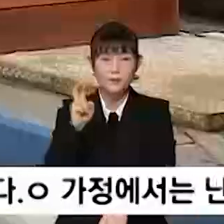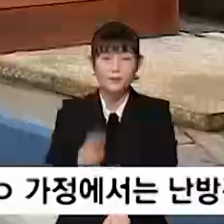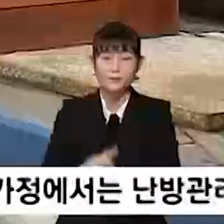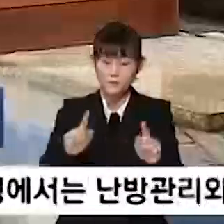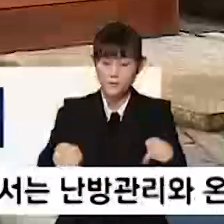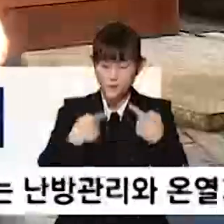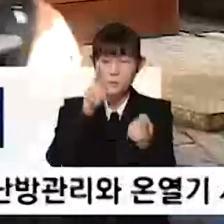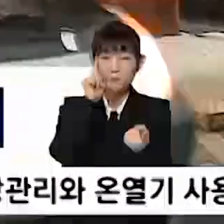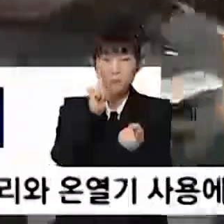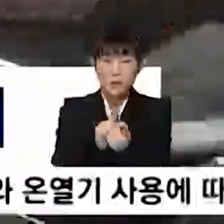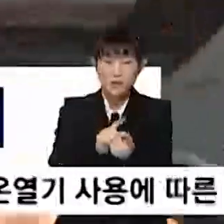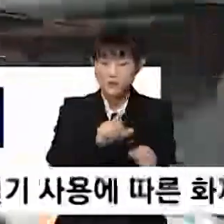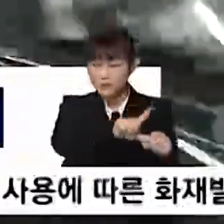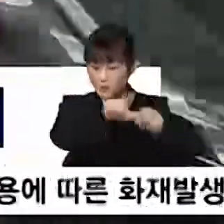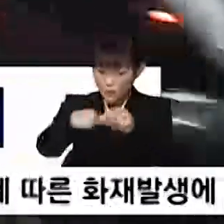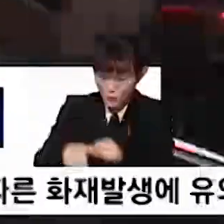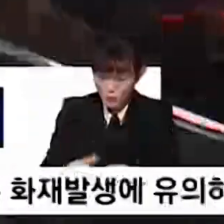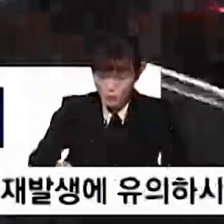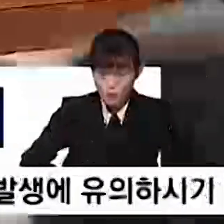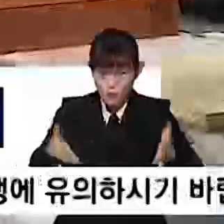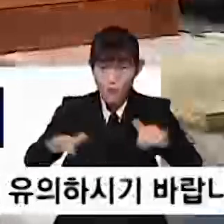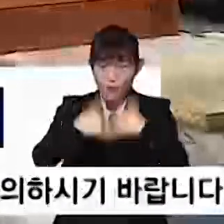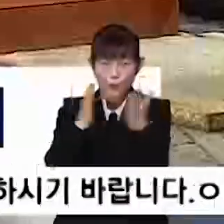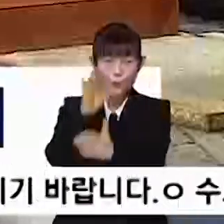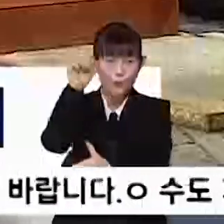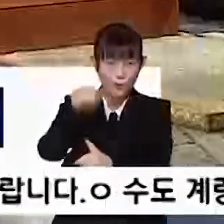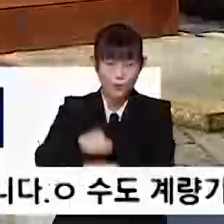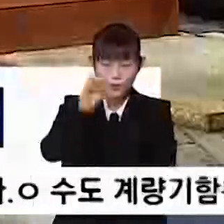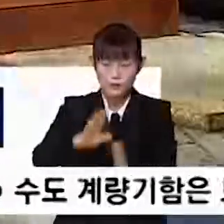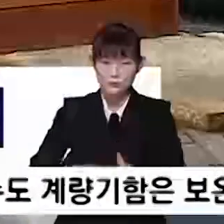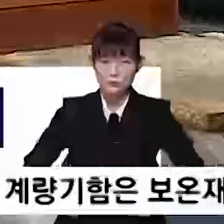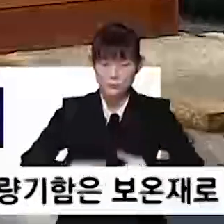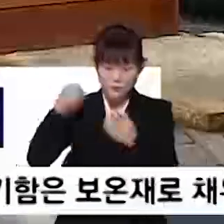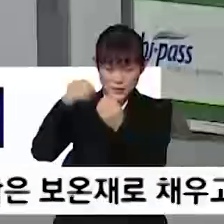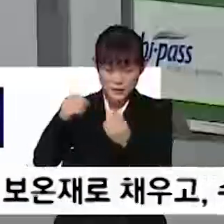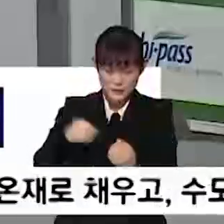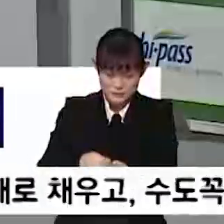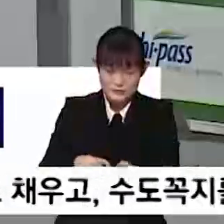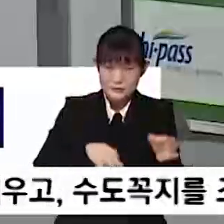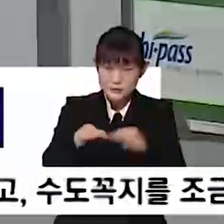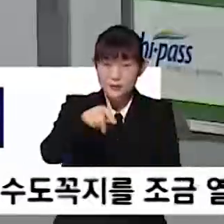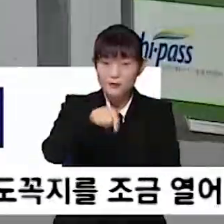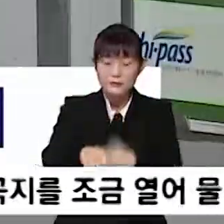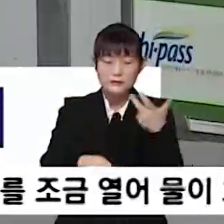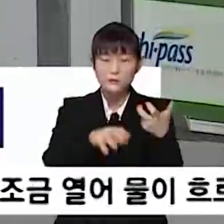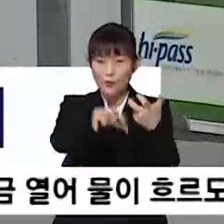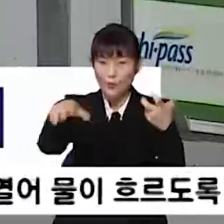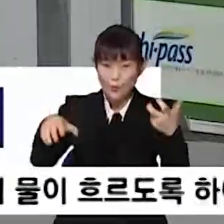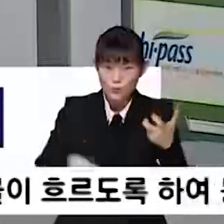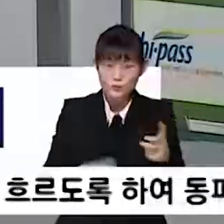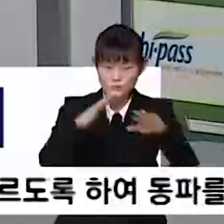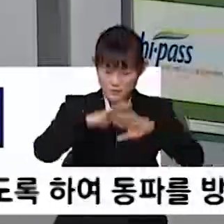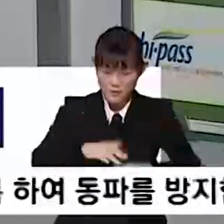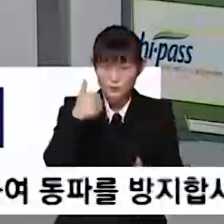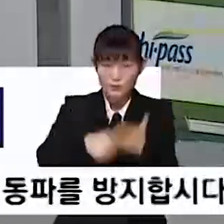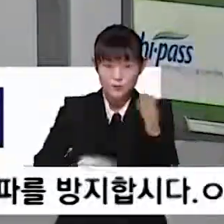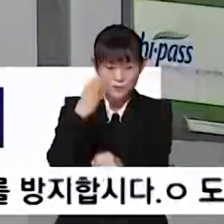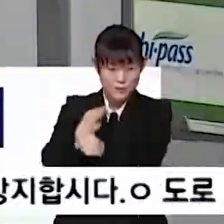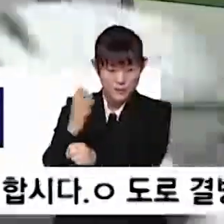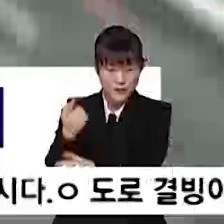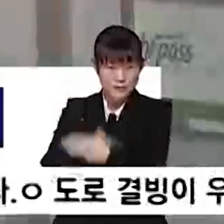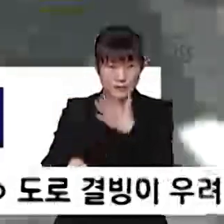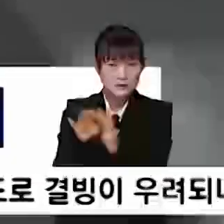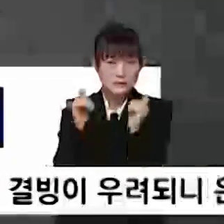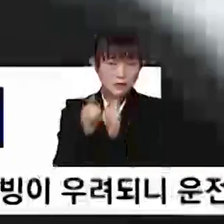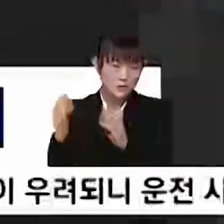설 연휴를 맞아 주변 도로 주차가 전면 허용된 광주 전남 전통시장 70여 곳에는 제수용품 등을 구매하려는 사람들의